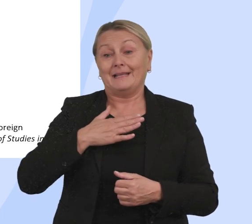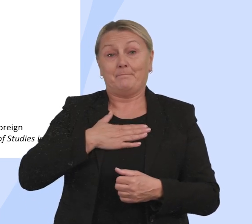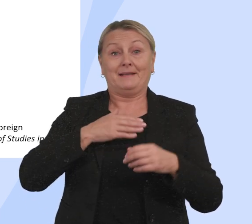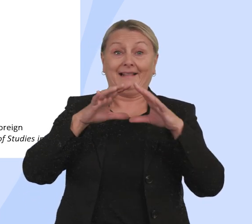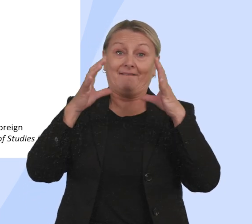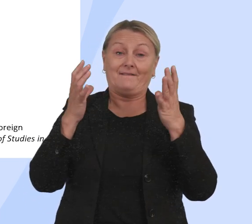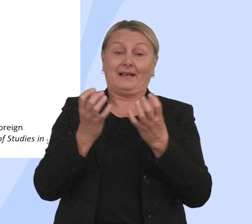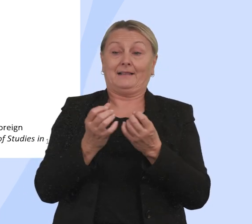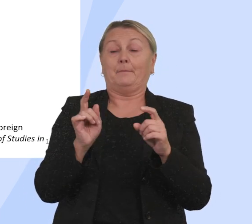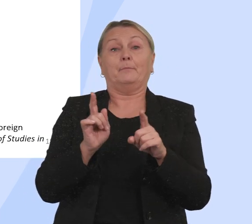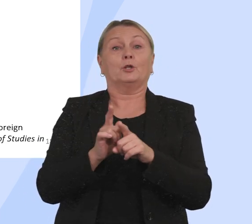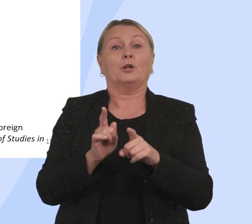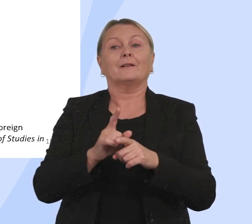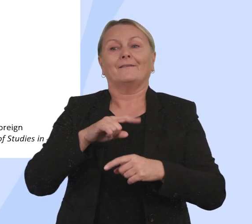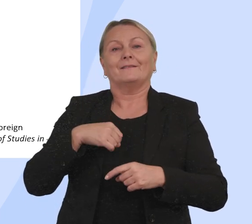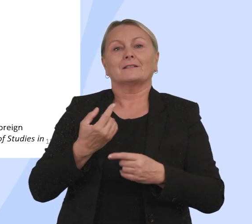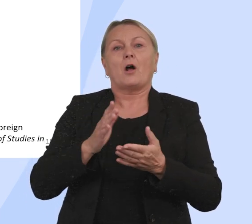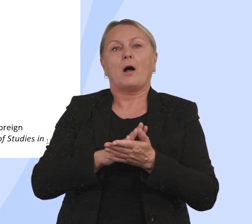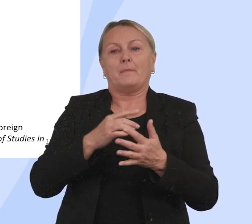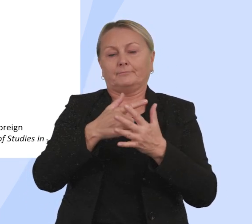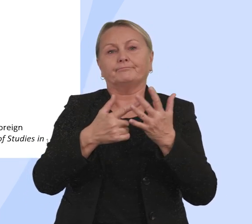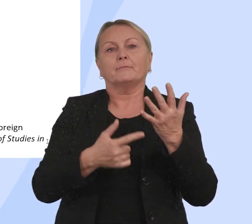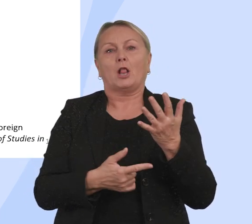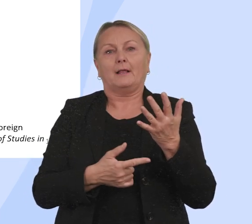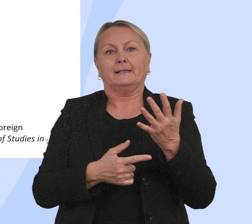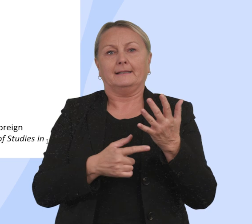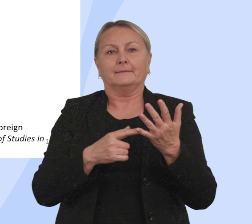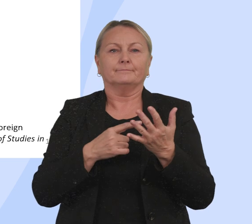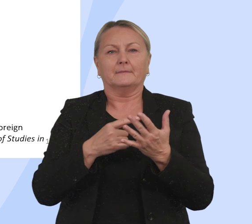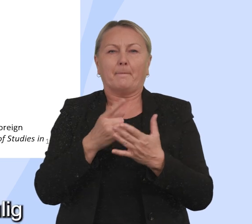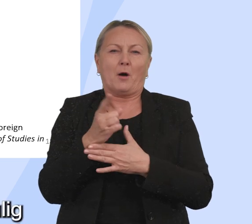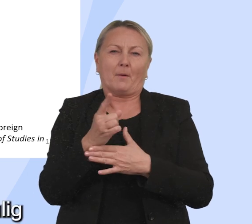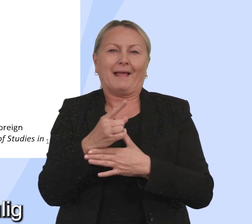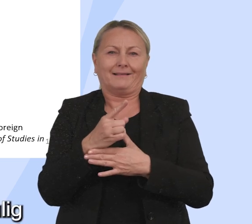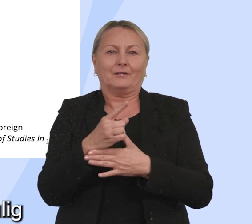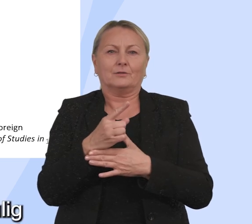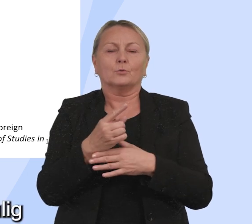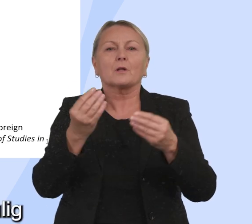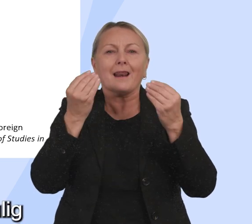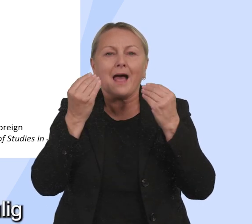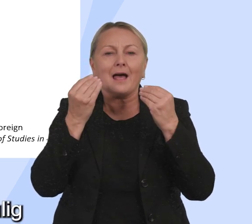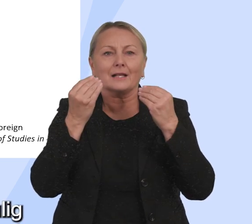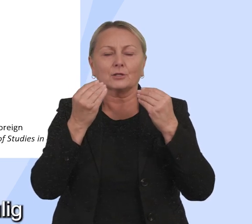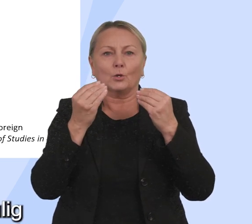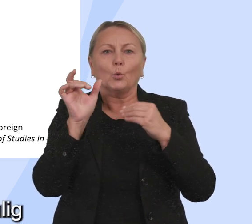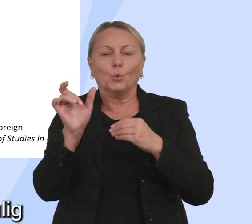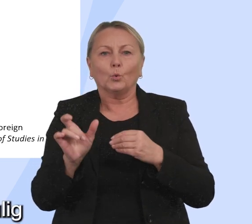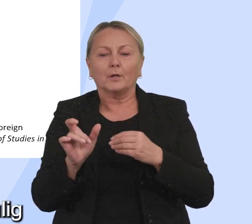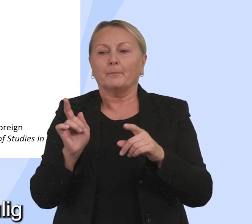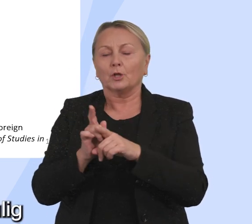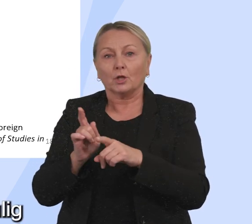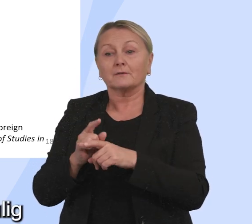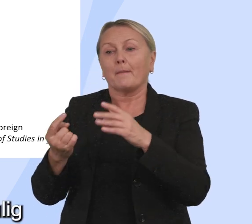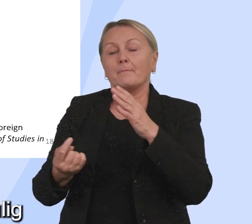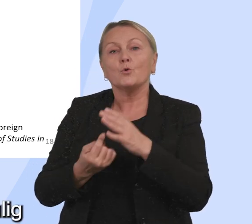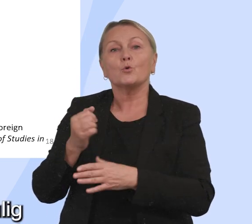betyder det, at vi skal have alle de parametre med, når der skal læres ord. Det vil sige, at det også skal være muligt